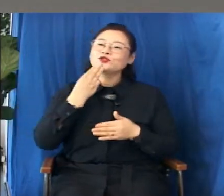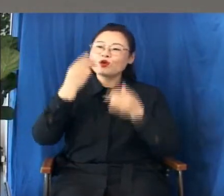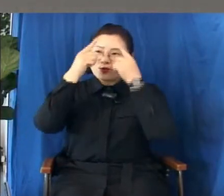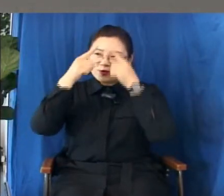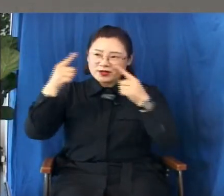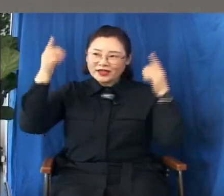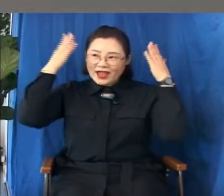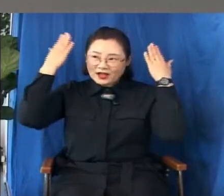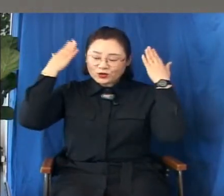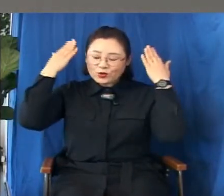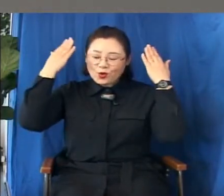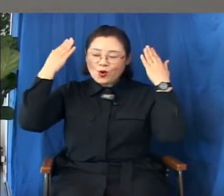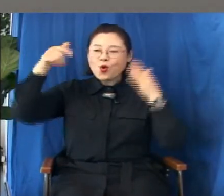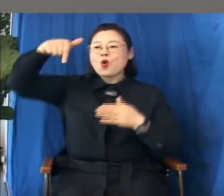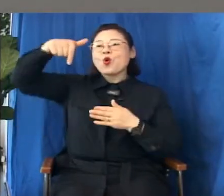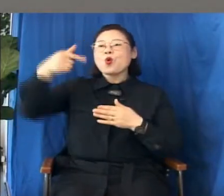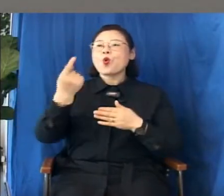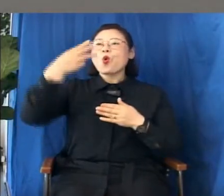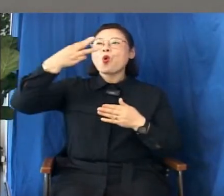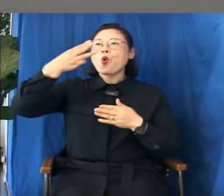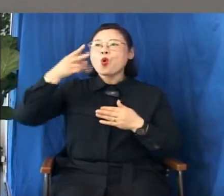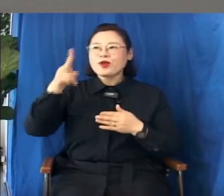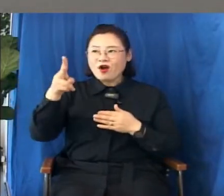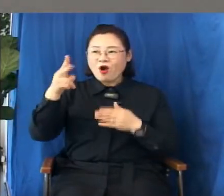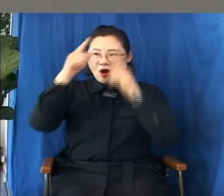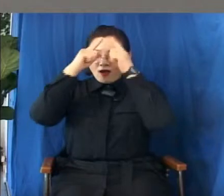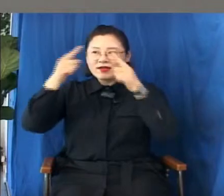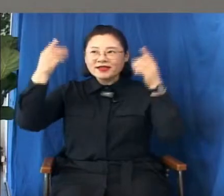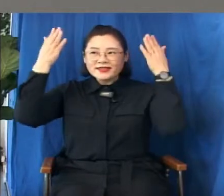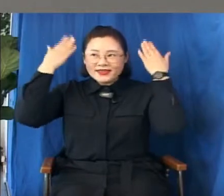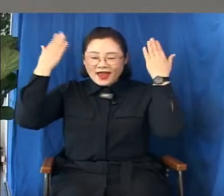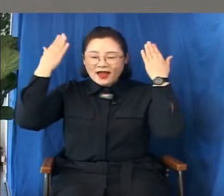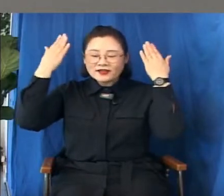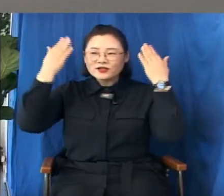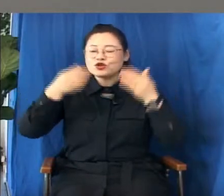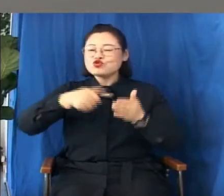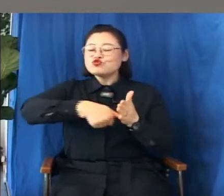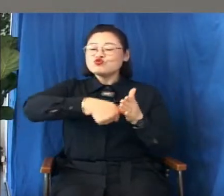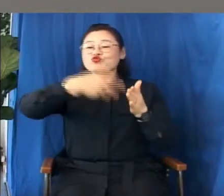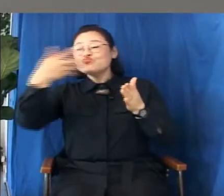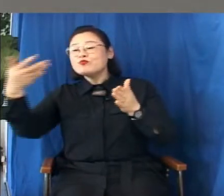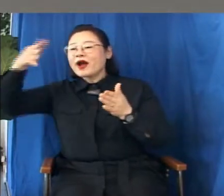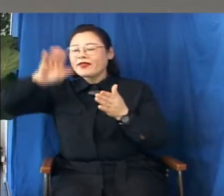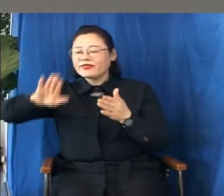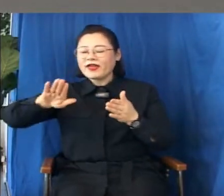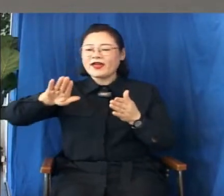사실은 그리스나 이런 유럽 쪽은 교수가 중요해요. 그 교수가 어느